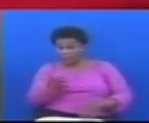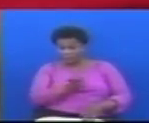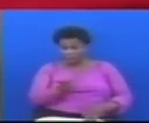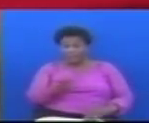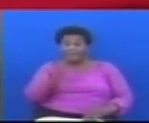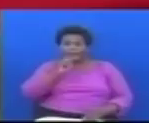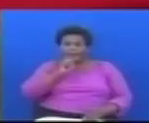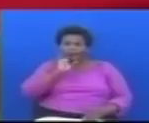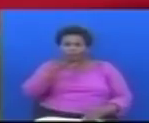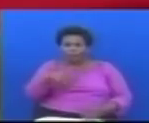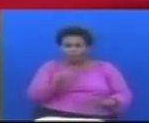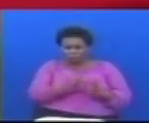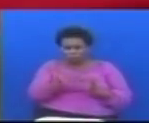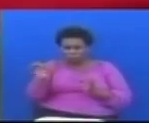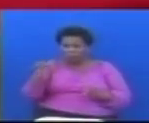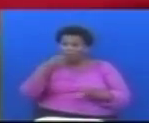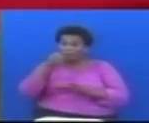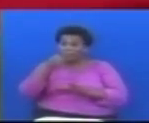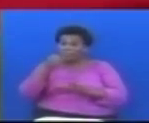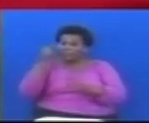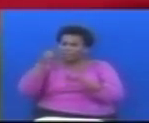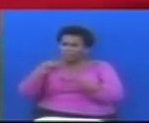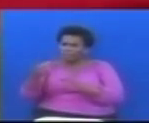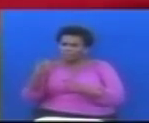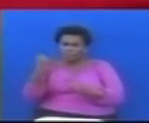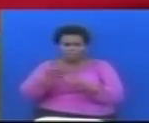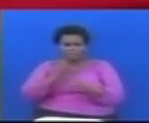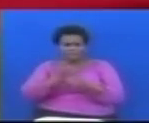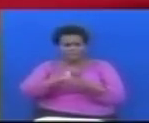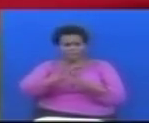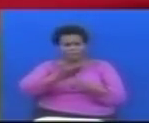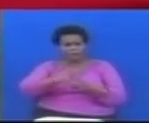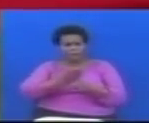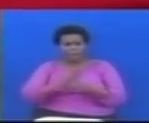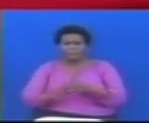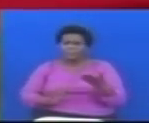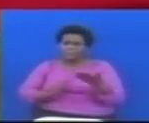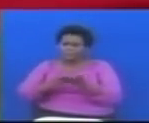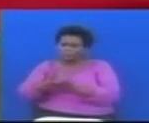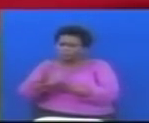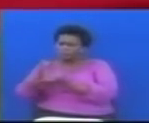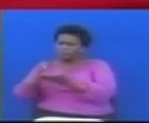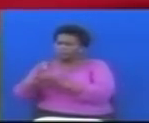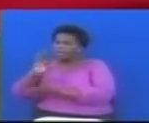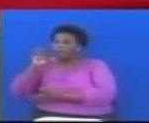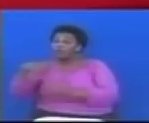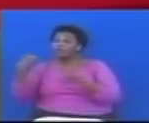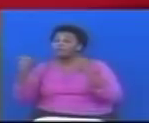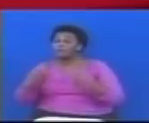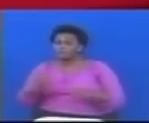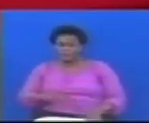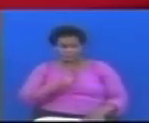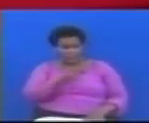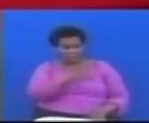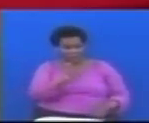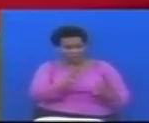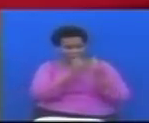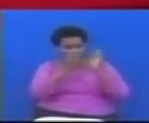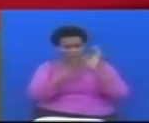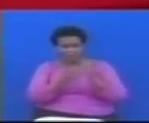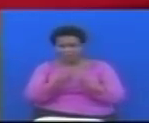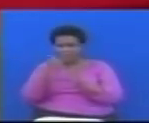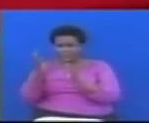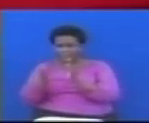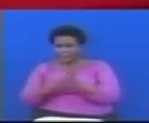matengenezo mbalimbali ili ziendelee kupitika majira yote ya mwaka. Katika mwaka wa fedha 2018-19 kiasi cha shilingi